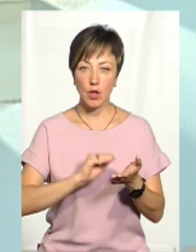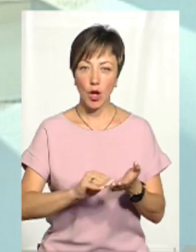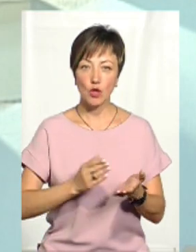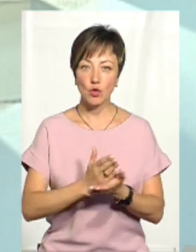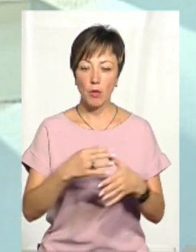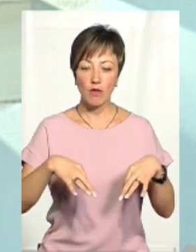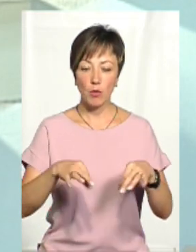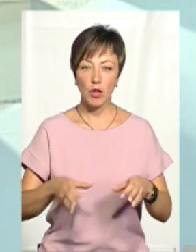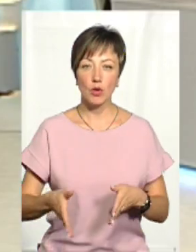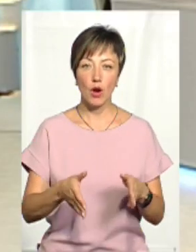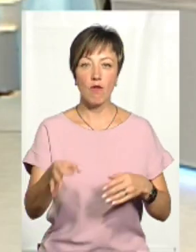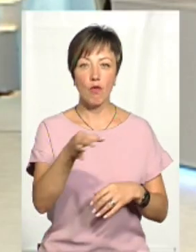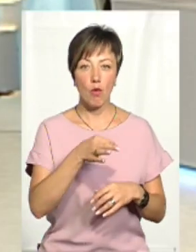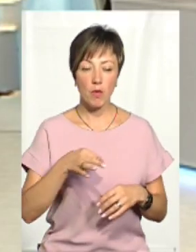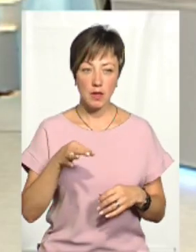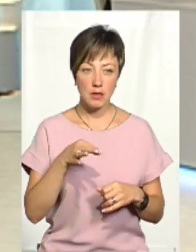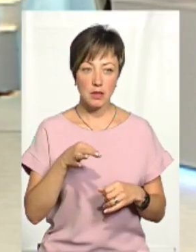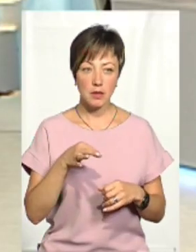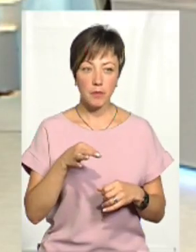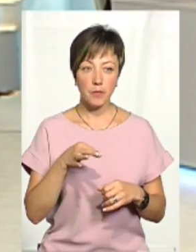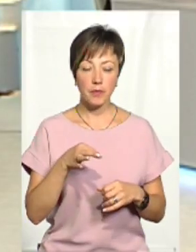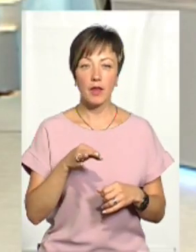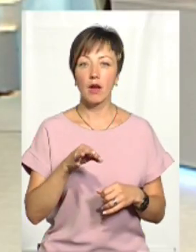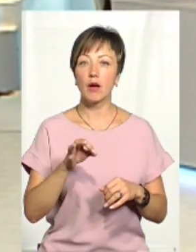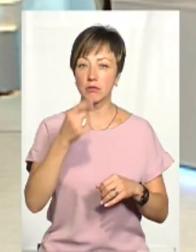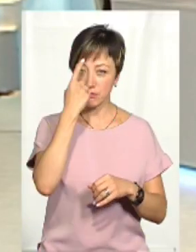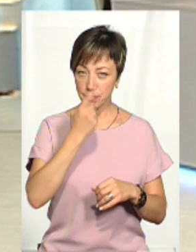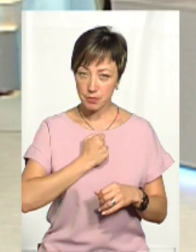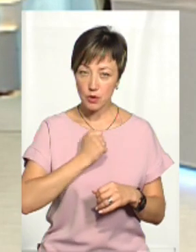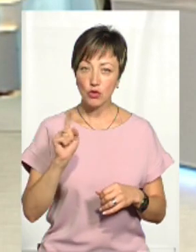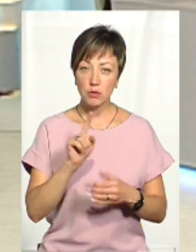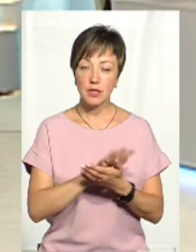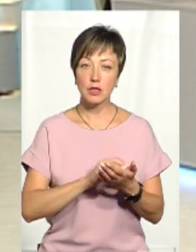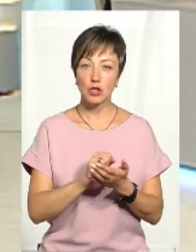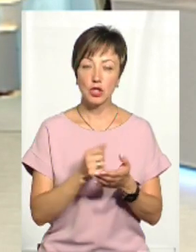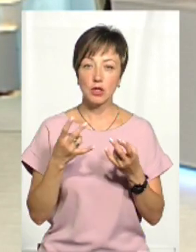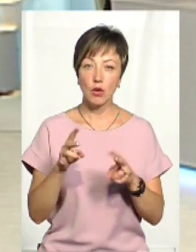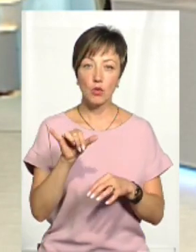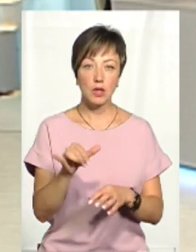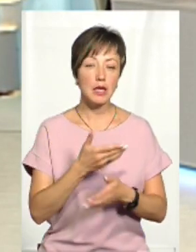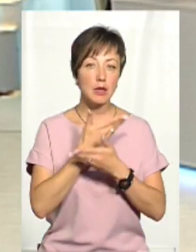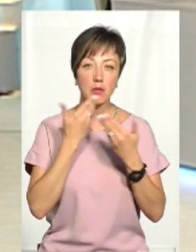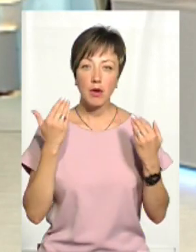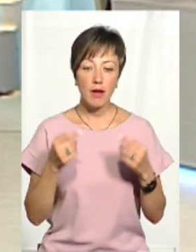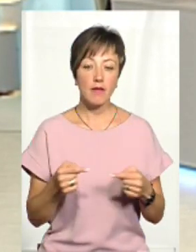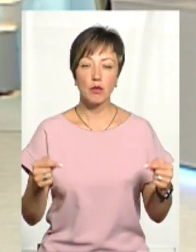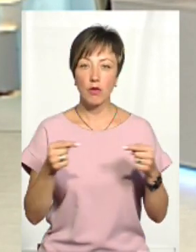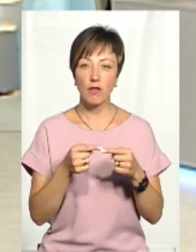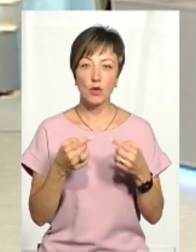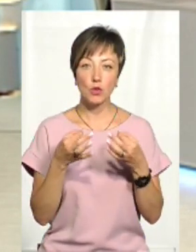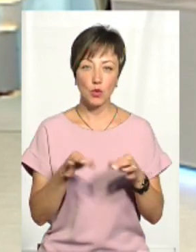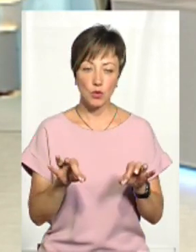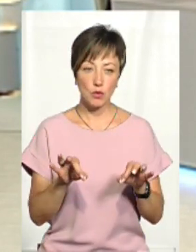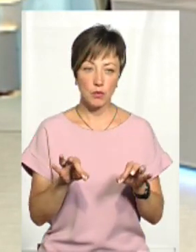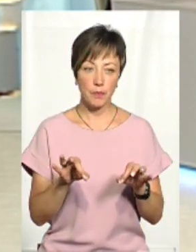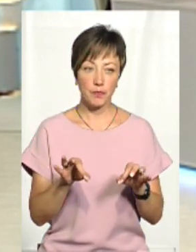Служби автомобільних доріг в області Наталією Колодій. І вона нам повідомила, що для знищення шкідника у них немає відповідного